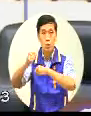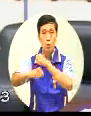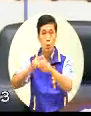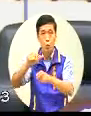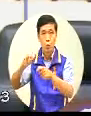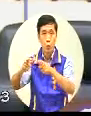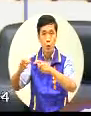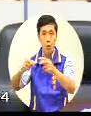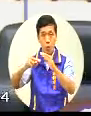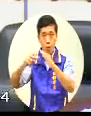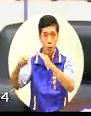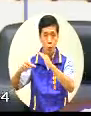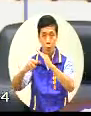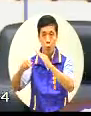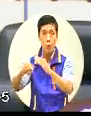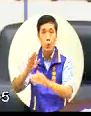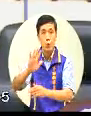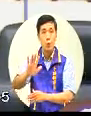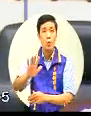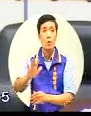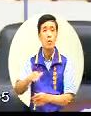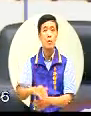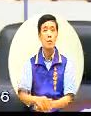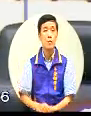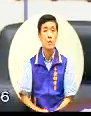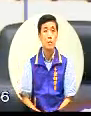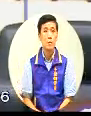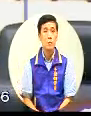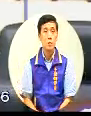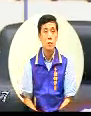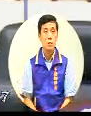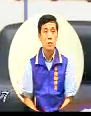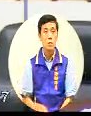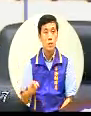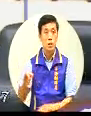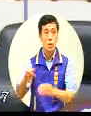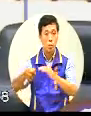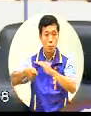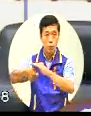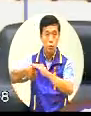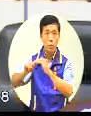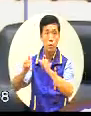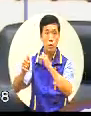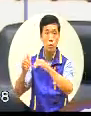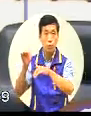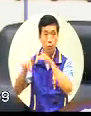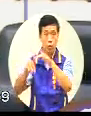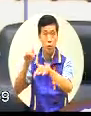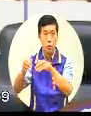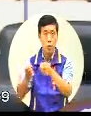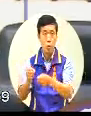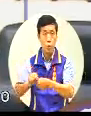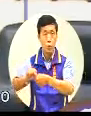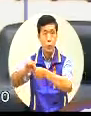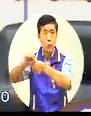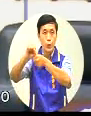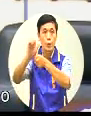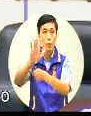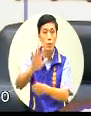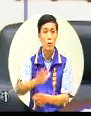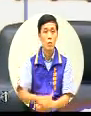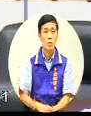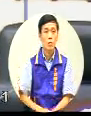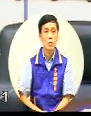精修过啊哈。那精修过其实它的入园人数哦，也逐年的在增加了哈，